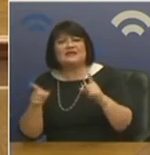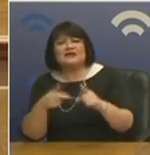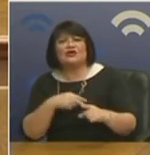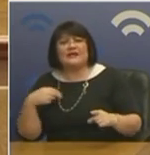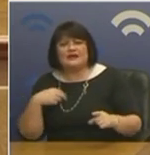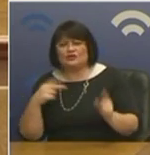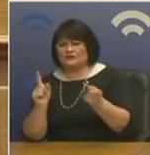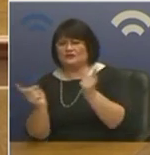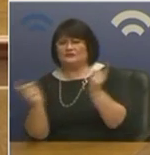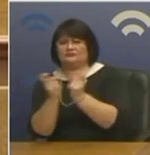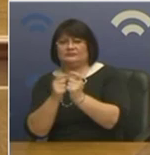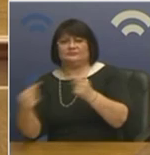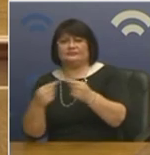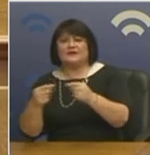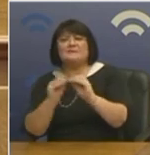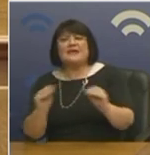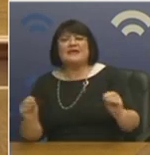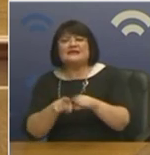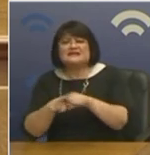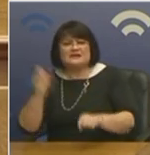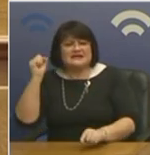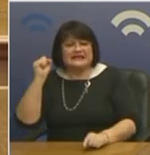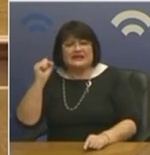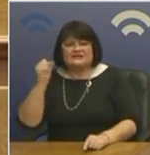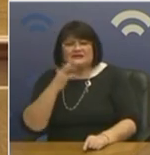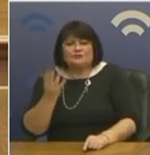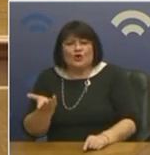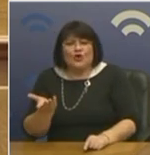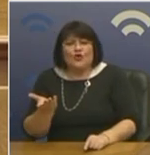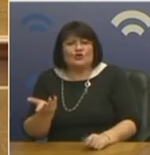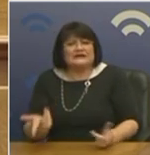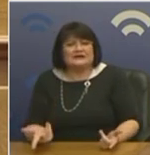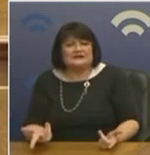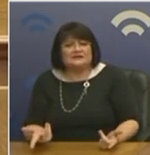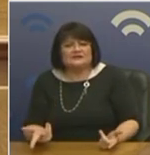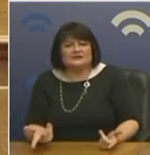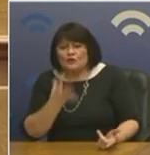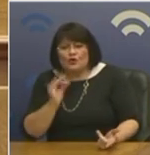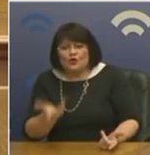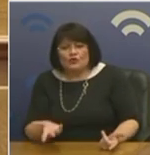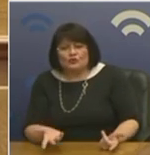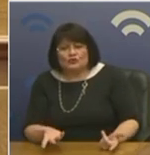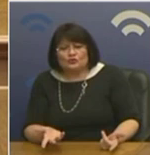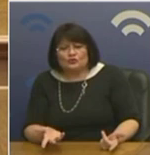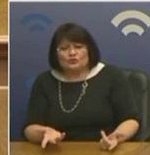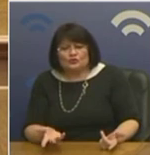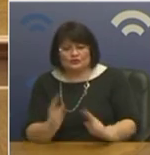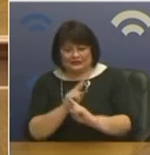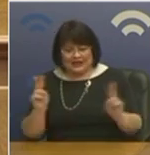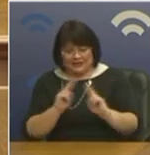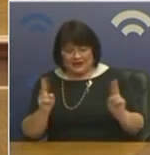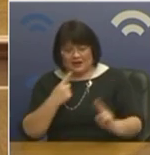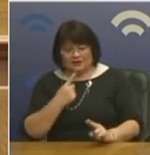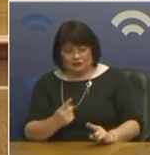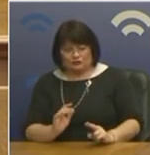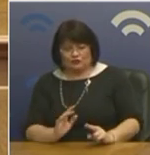μεταξύ τους? Τι σχέση έχει η παιδεία με όλο αυτό το πράγμα? Γιατί, να το πω ευθέως, για να το ξεκαθαρίσουμε και μεταξύ μας,